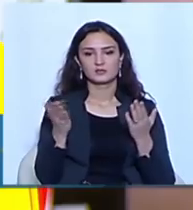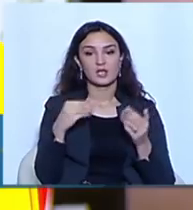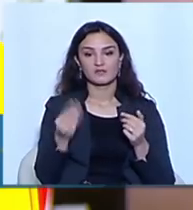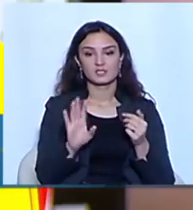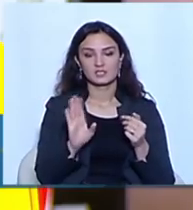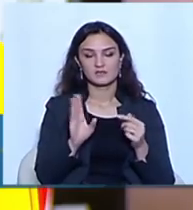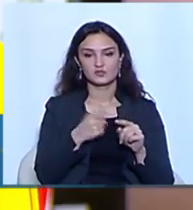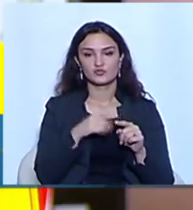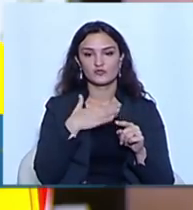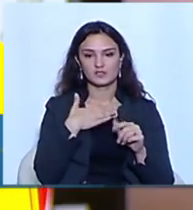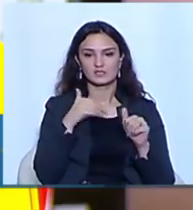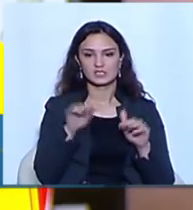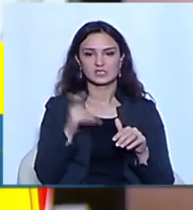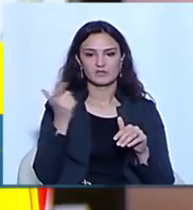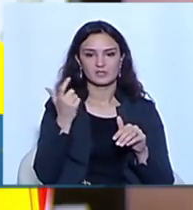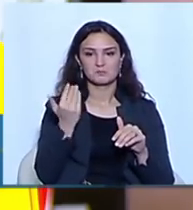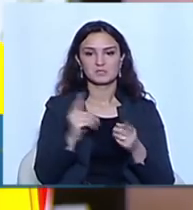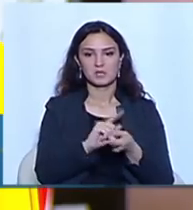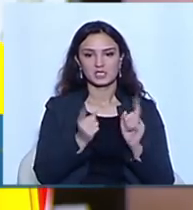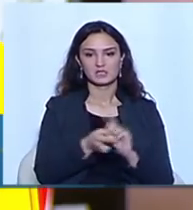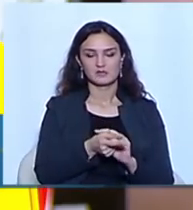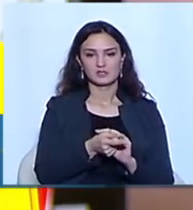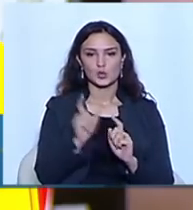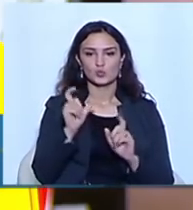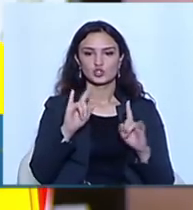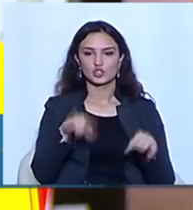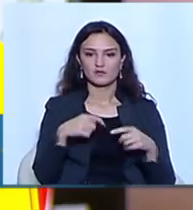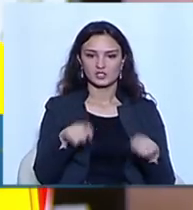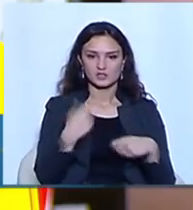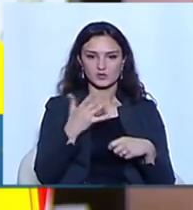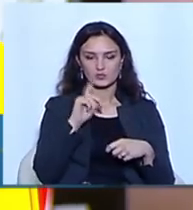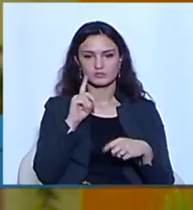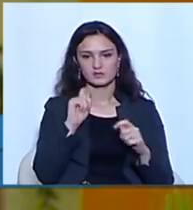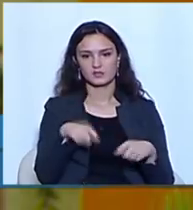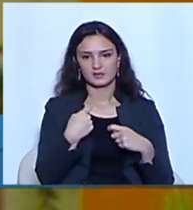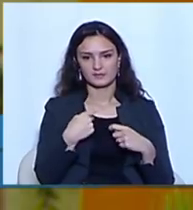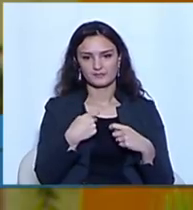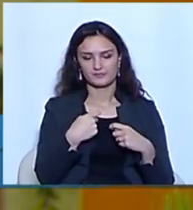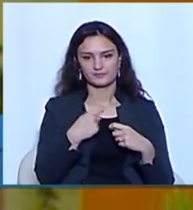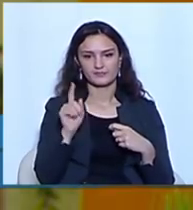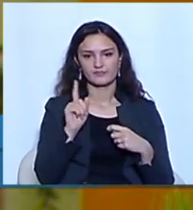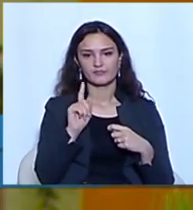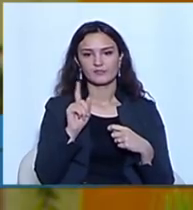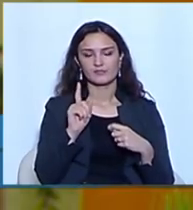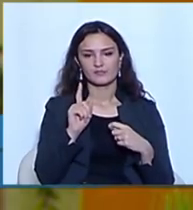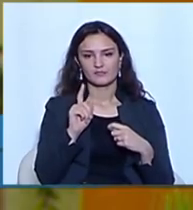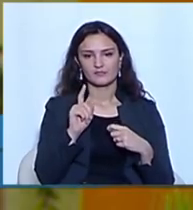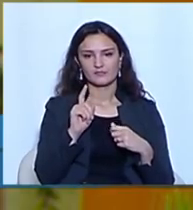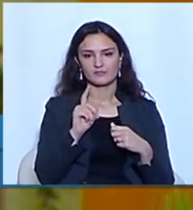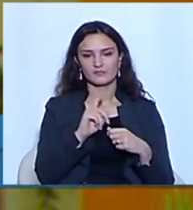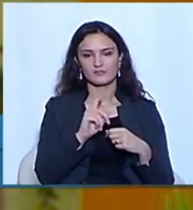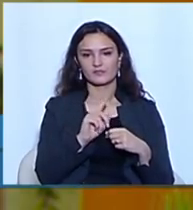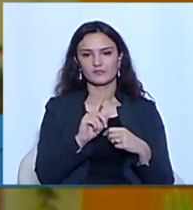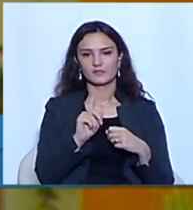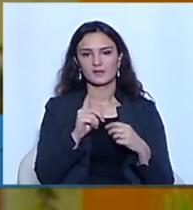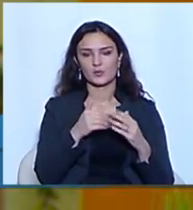ვაძლევთ. ჩვენ წყვეტთ მის მაგივრად დაუშვათ ლურჯი შარვალი ჩაიცვას თუ მწვანე. რა ისწავლოს, ვითანი მეგობროს, ვისე